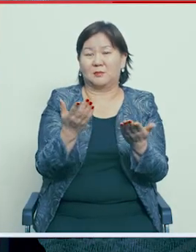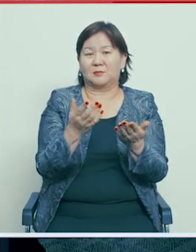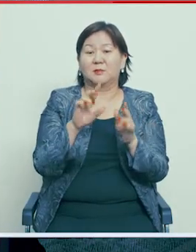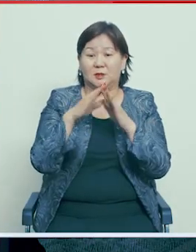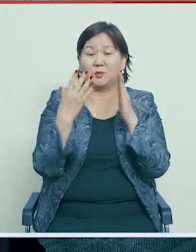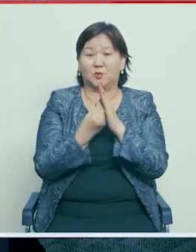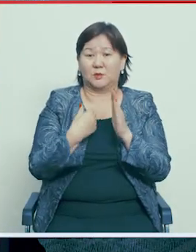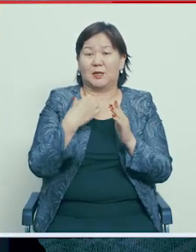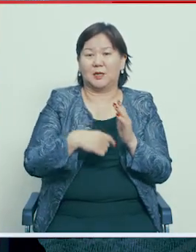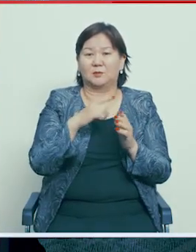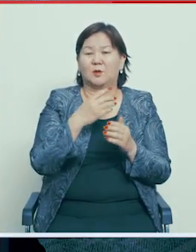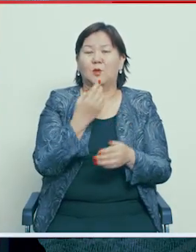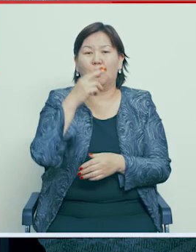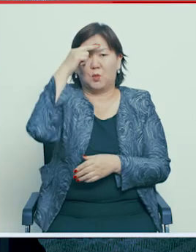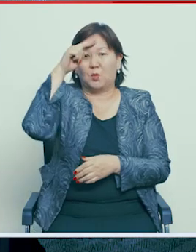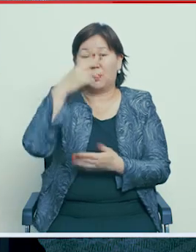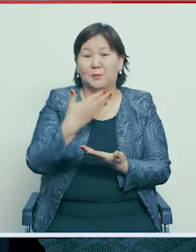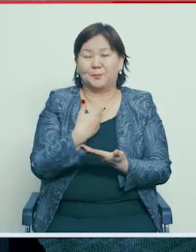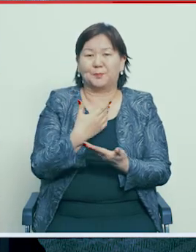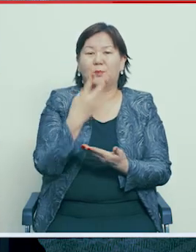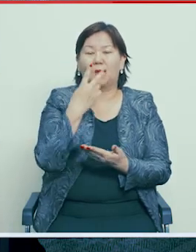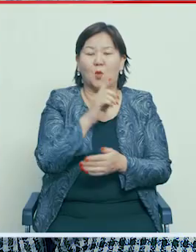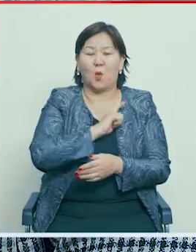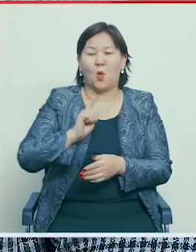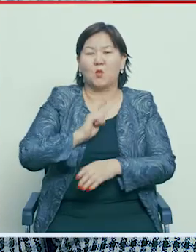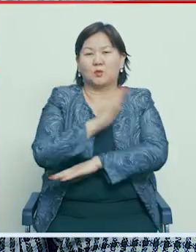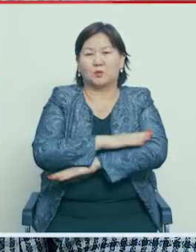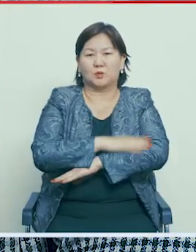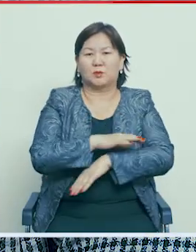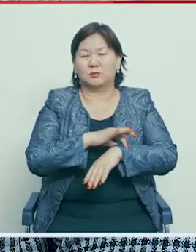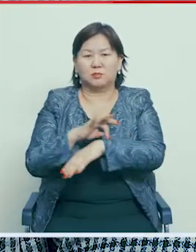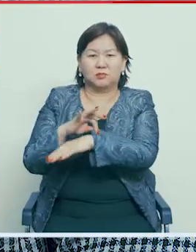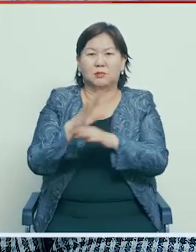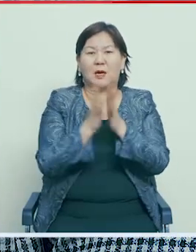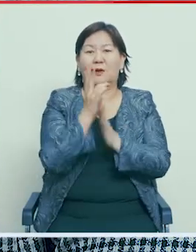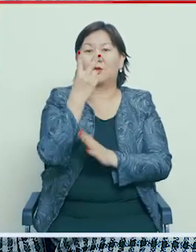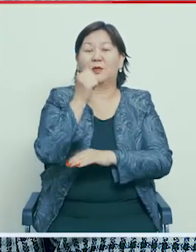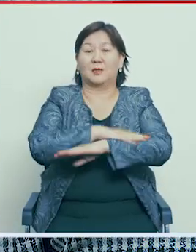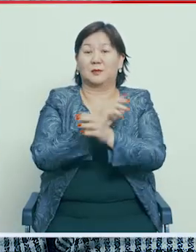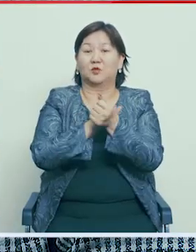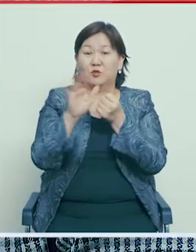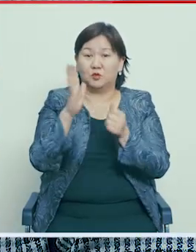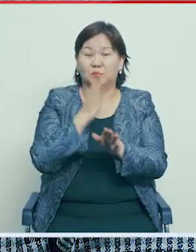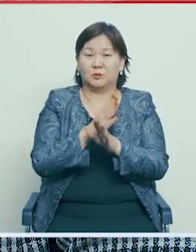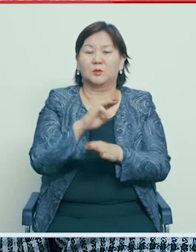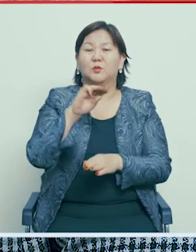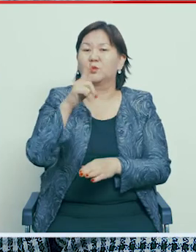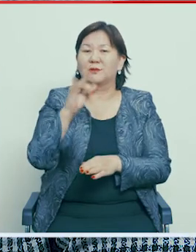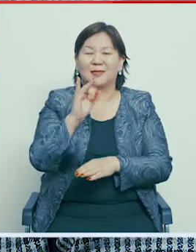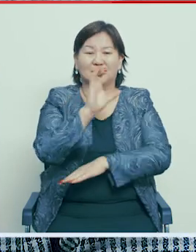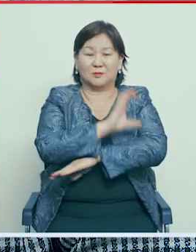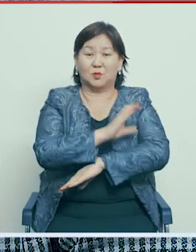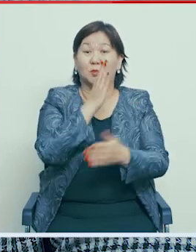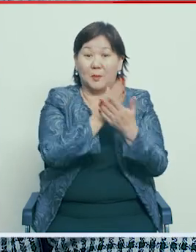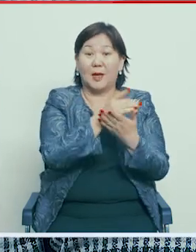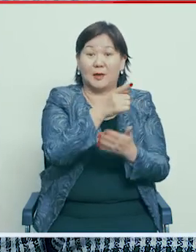бүлийн л асуудал болж хувирсан. Би тэгээ хүүгээ одоо хувийн сургуулаар явуулсаар гал би 12 дугаар төгссөн. Тэрнээс яг энэ тусгай сургуулиуд гэж байдаг